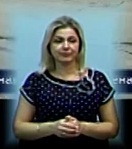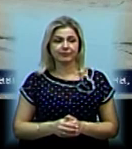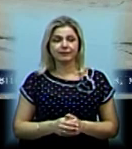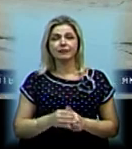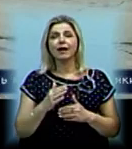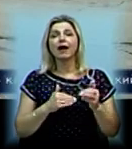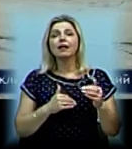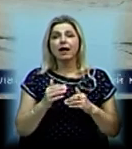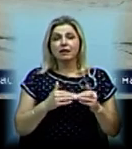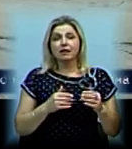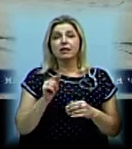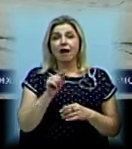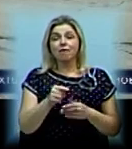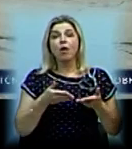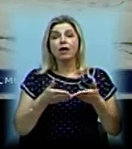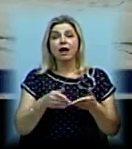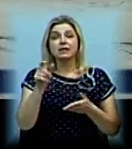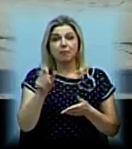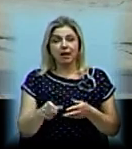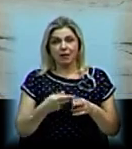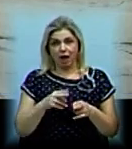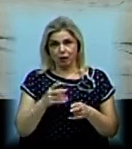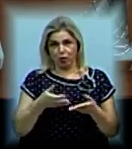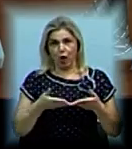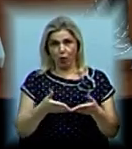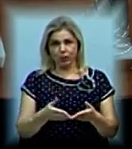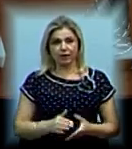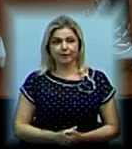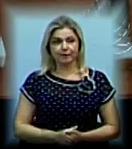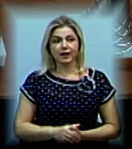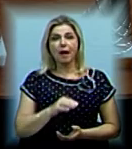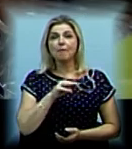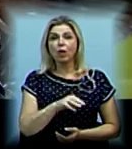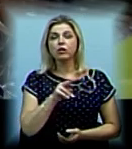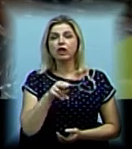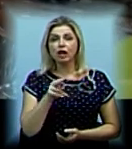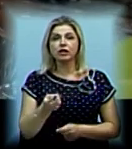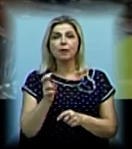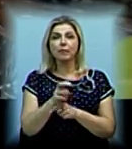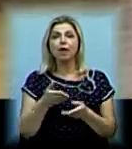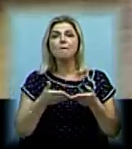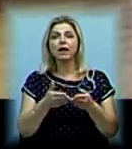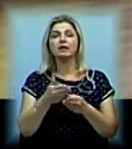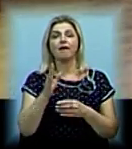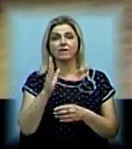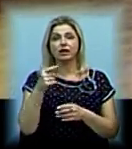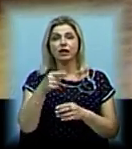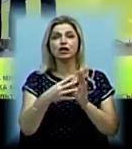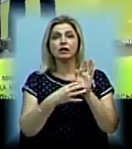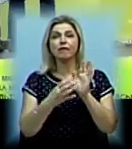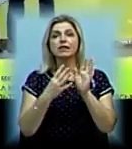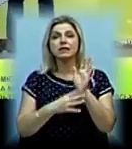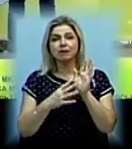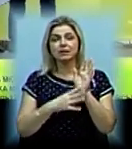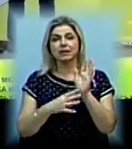класс того яхтсмена, который на лодке. Микола Дащенко прийшов у вітрильний спорт у 1972